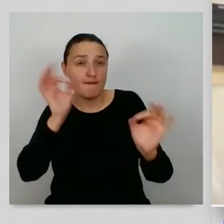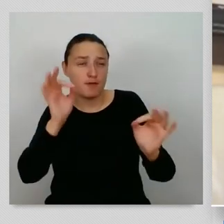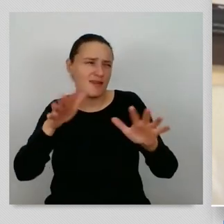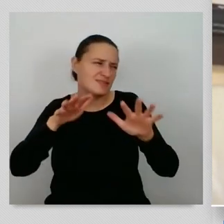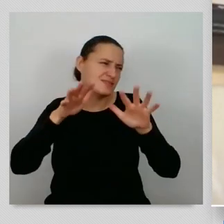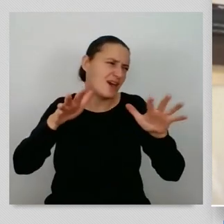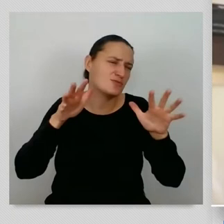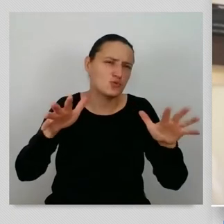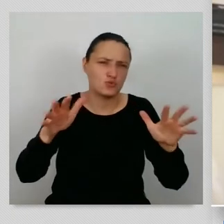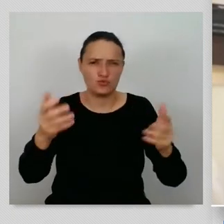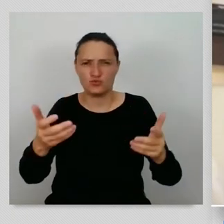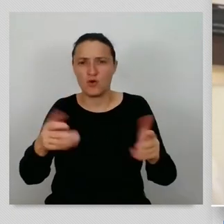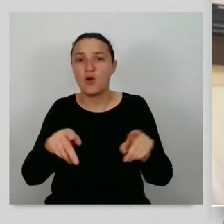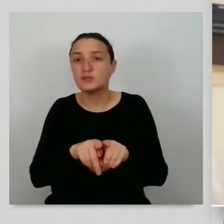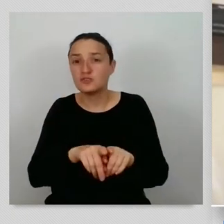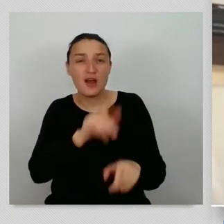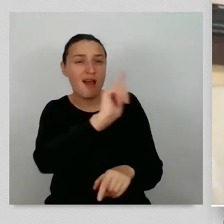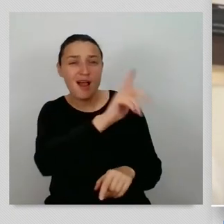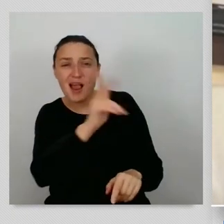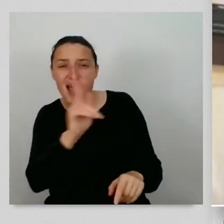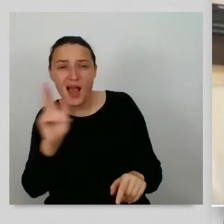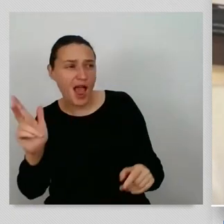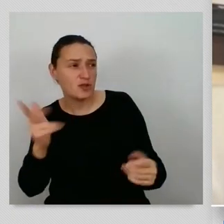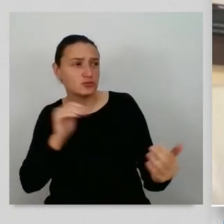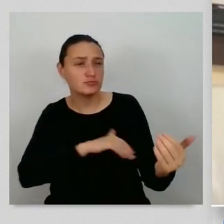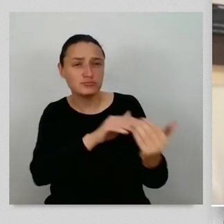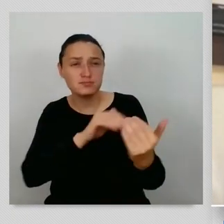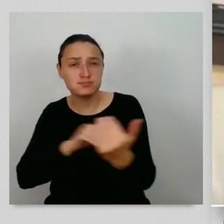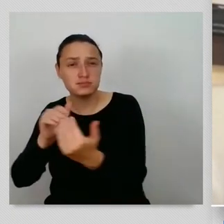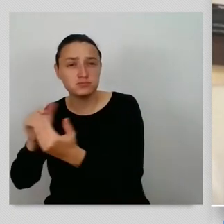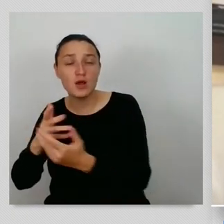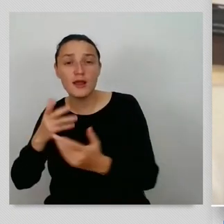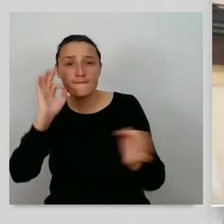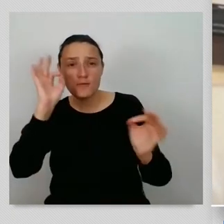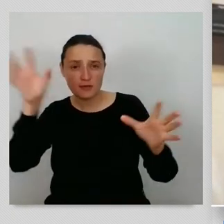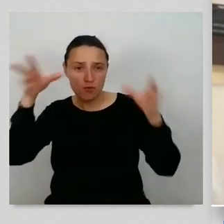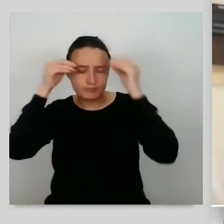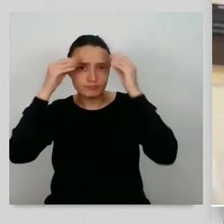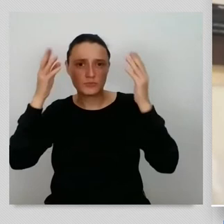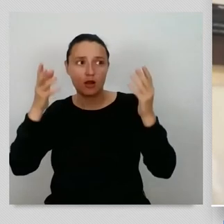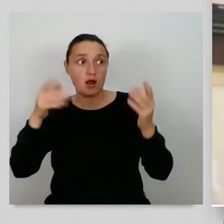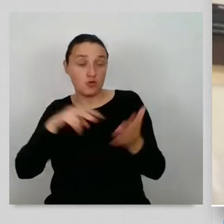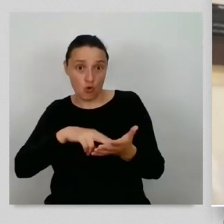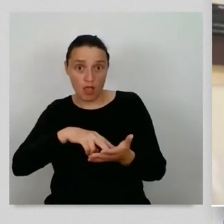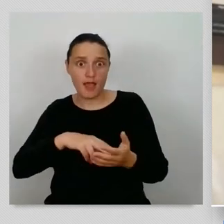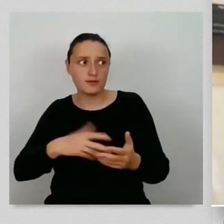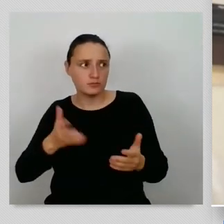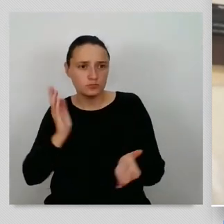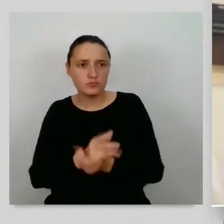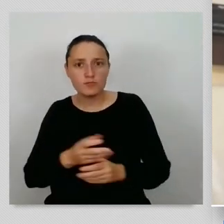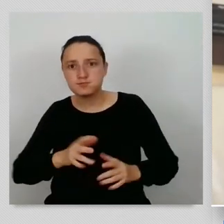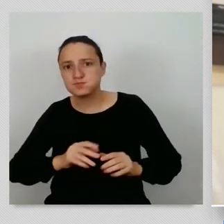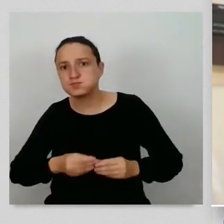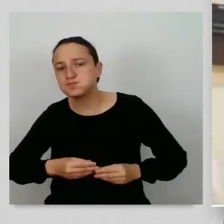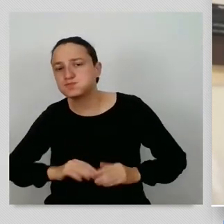i docieranie praktycznie do każdego. I to też budzi lęk, który już ma rozmiar takiego